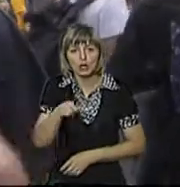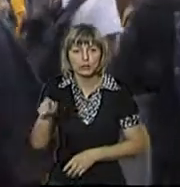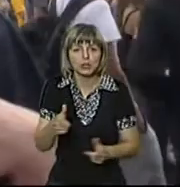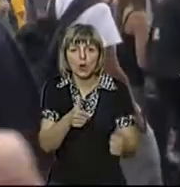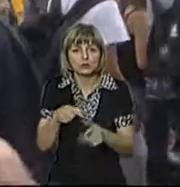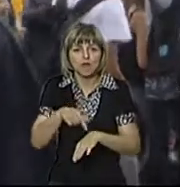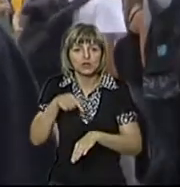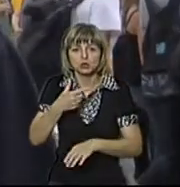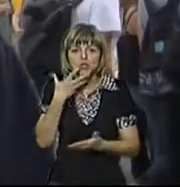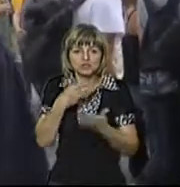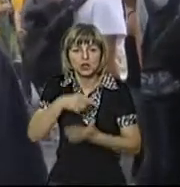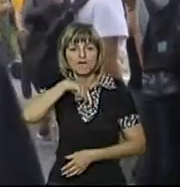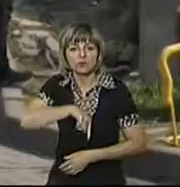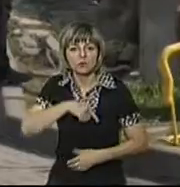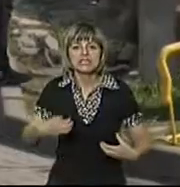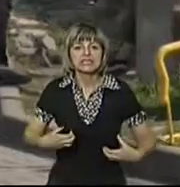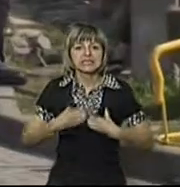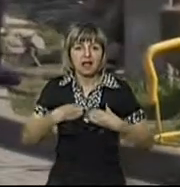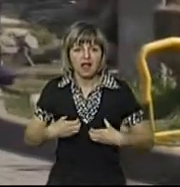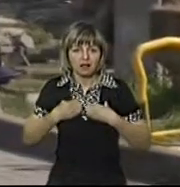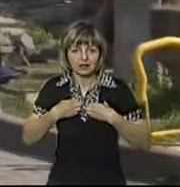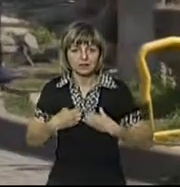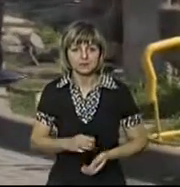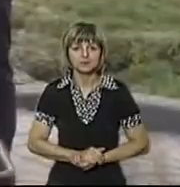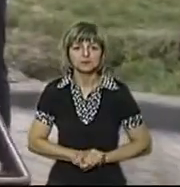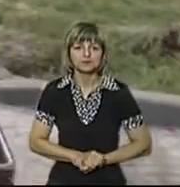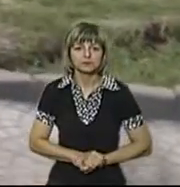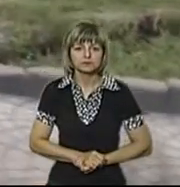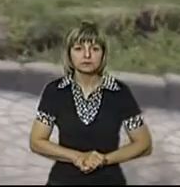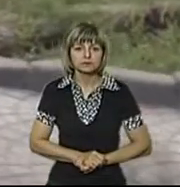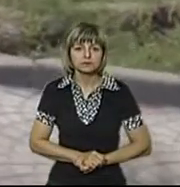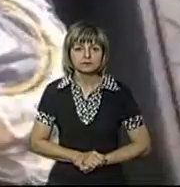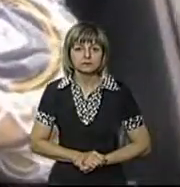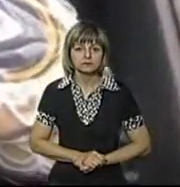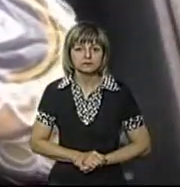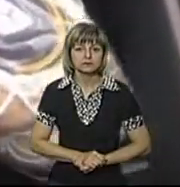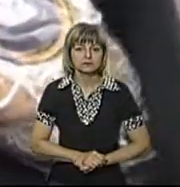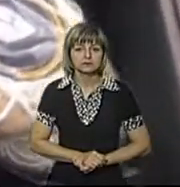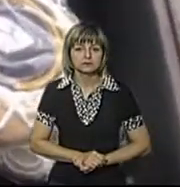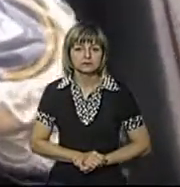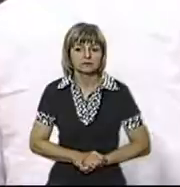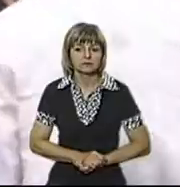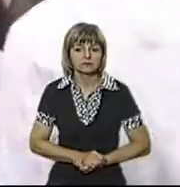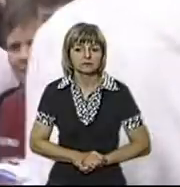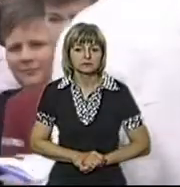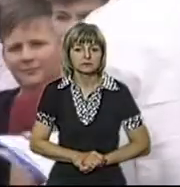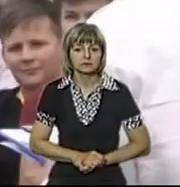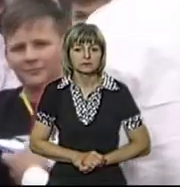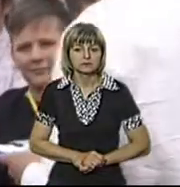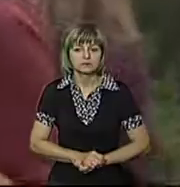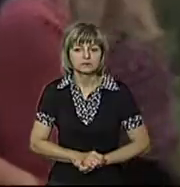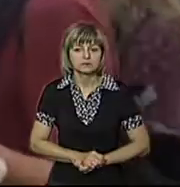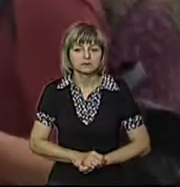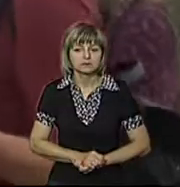відчути свої внутрішні страхи. Театр поза межами віку і театр поза межами одного колективу, тому